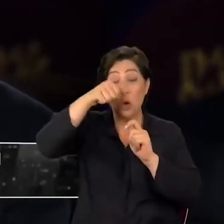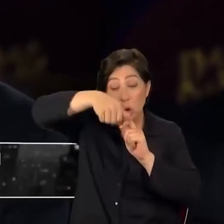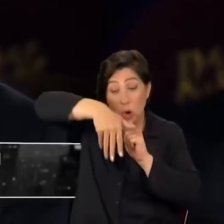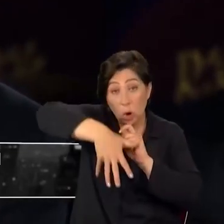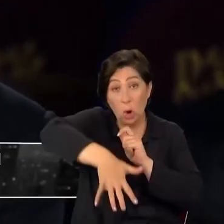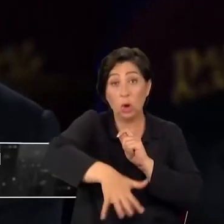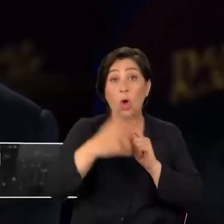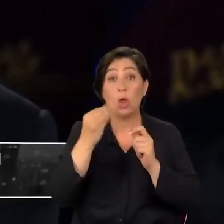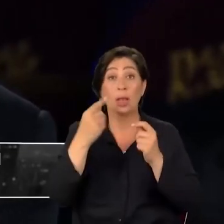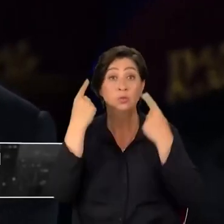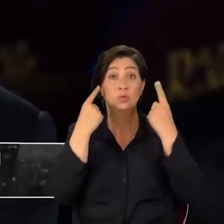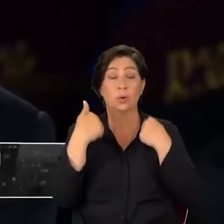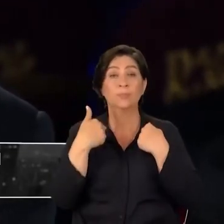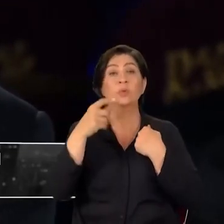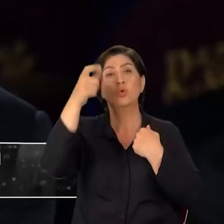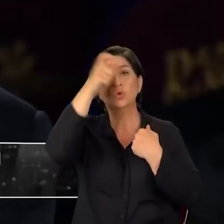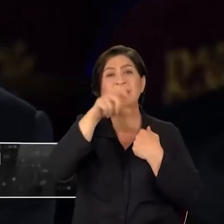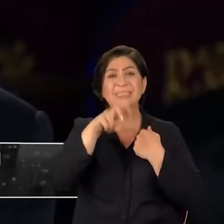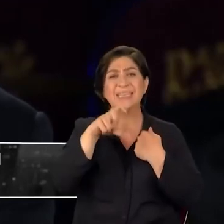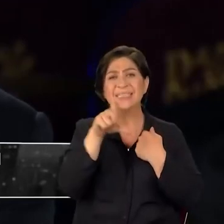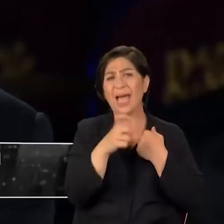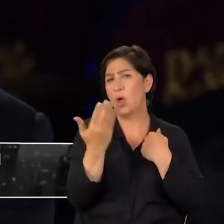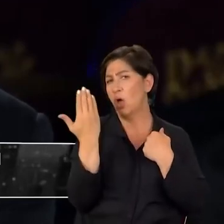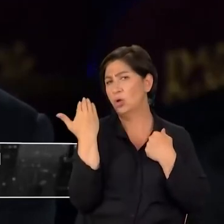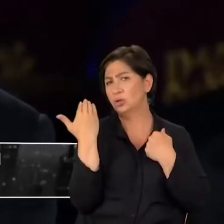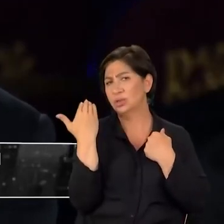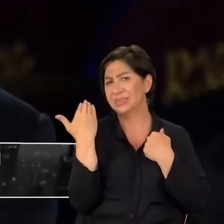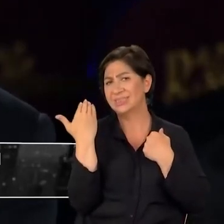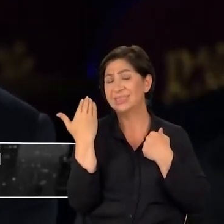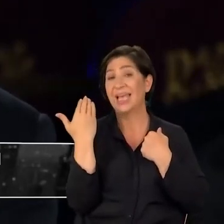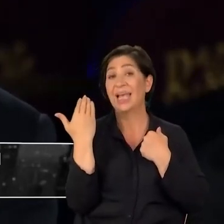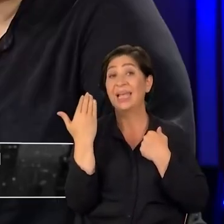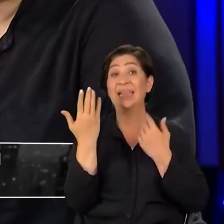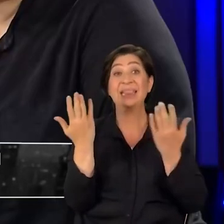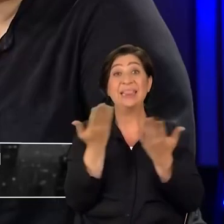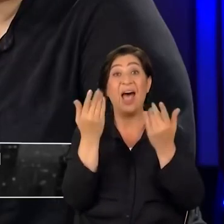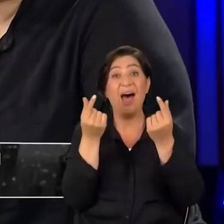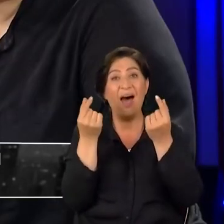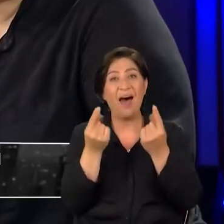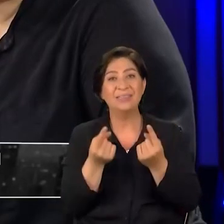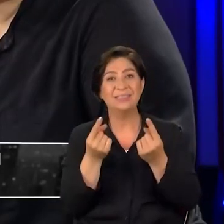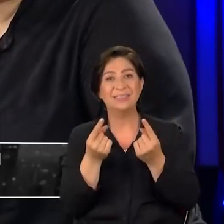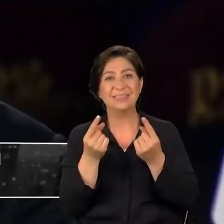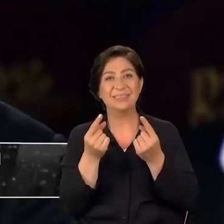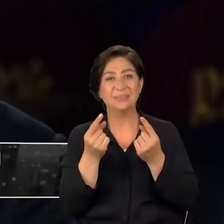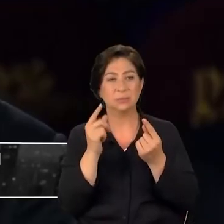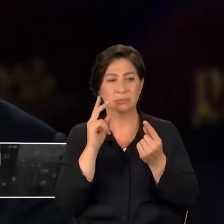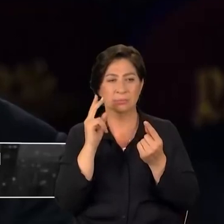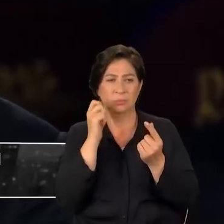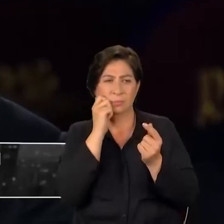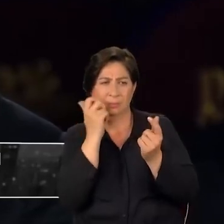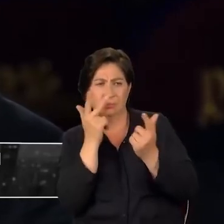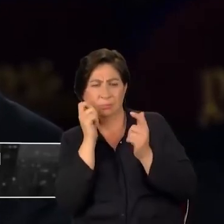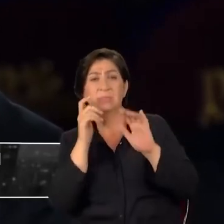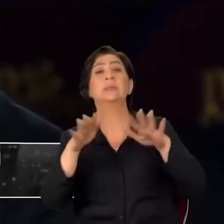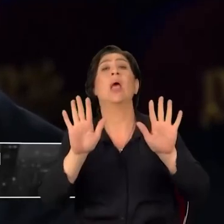daha köklü bir şey olarak algılıyorum. Türkiye 8 ay öncesine nispeten daha az muhafazakar bir ülke